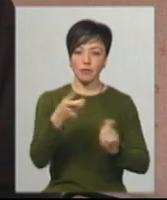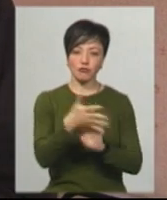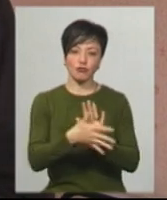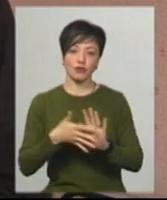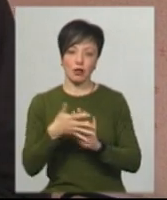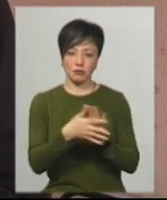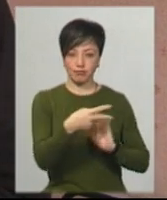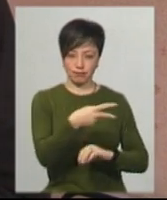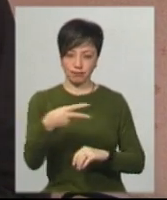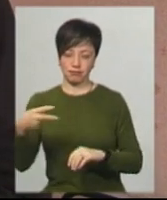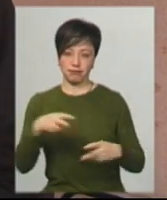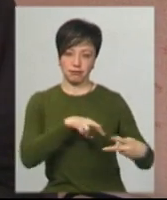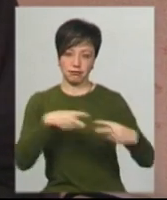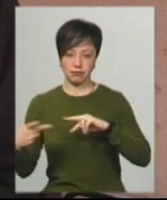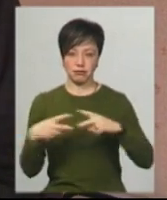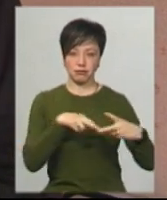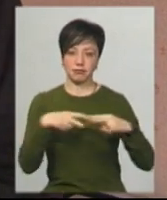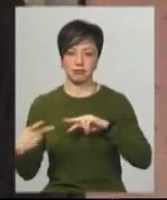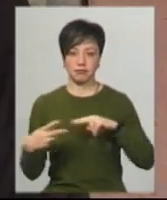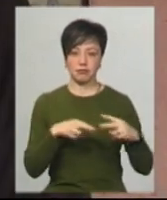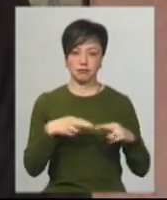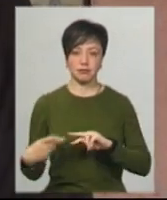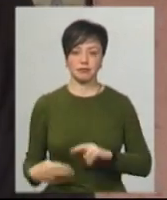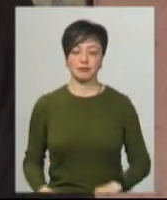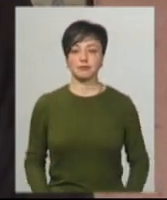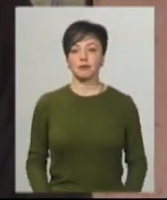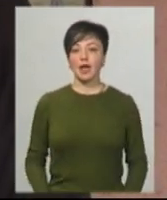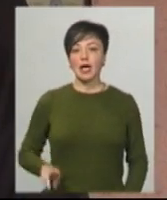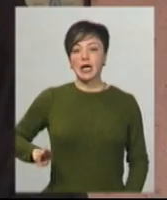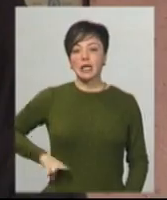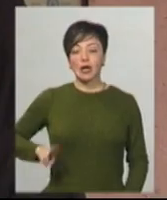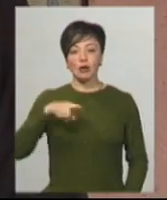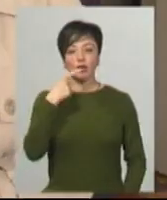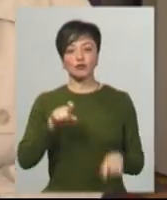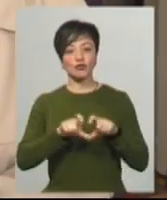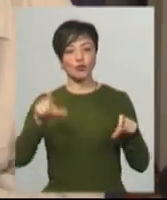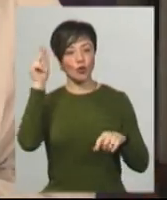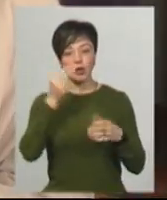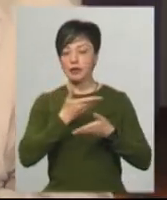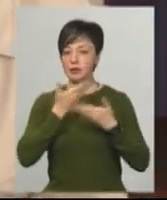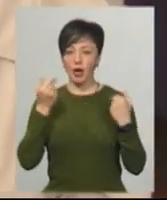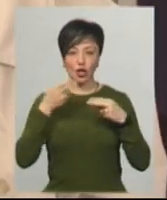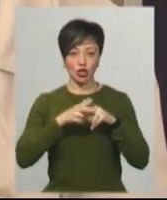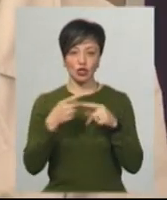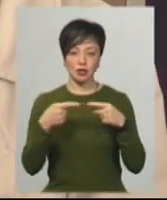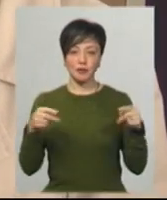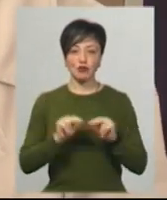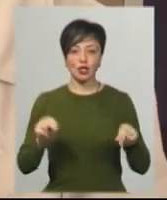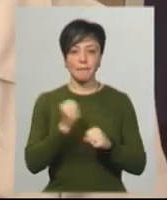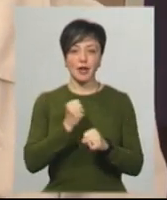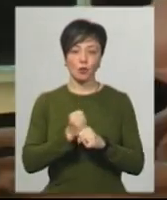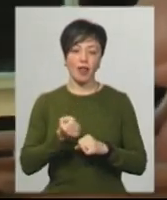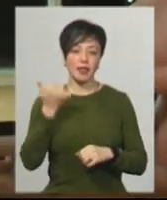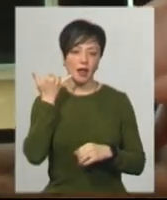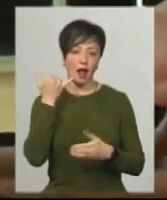жестовому, в прийнятті на жестовій мові. Директорка каже, у школі немає необхідних технічних засобів, вчителі працюють на